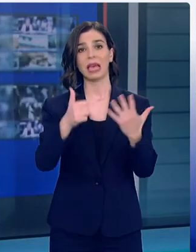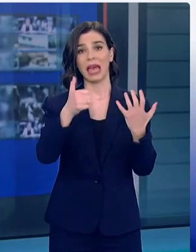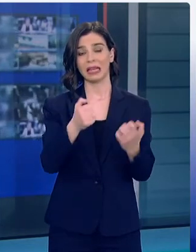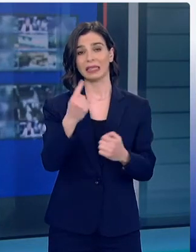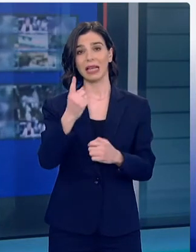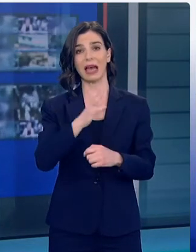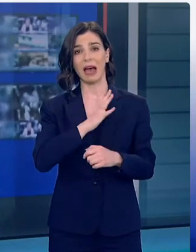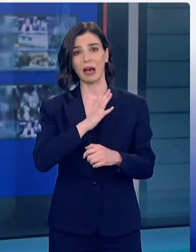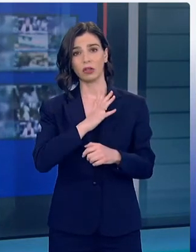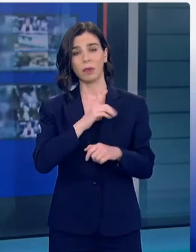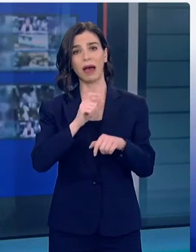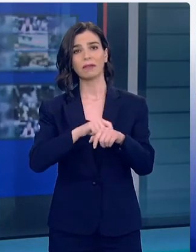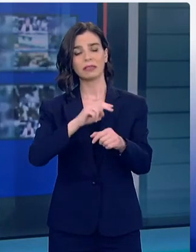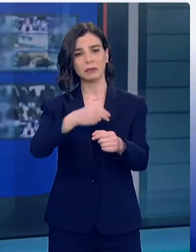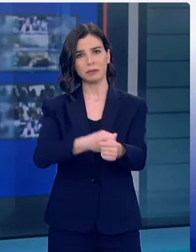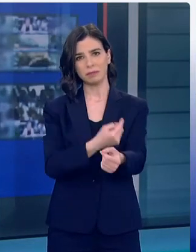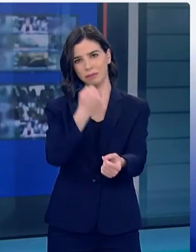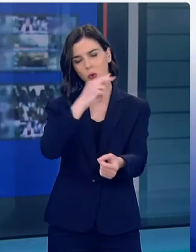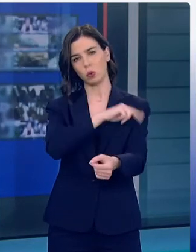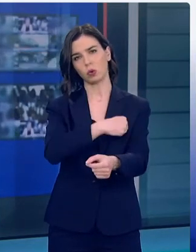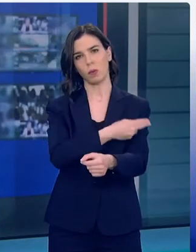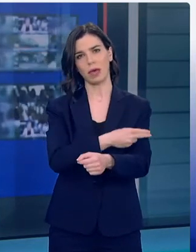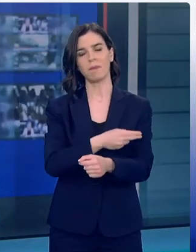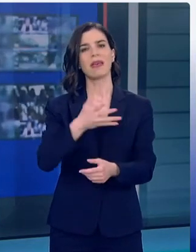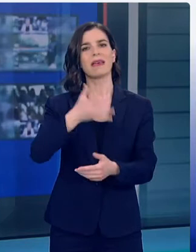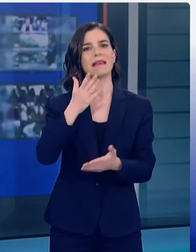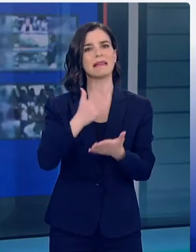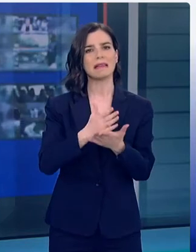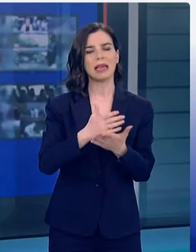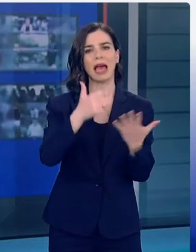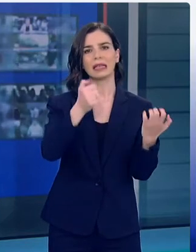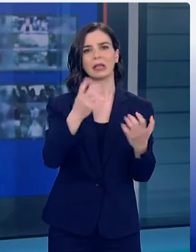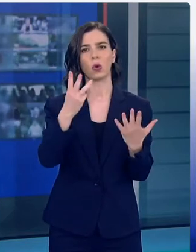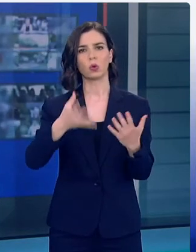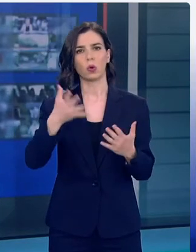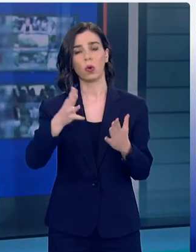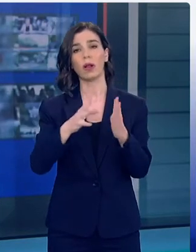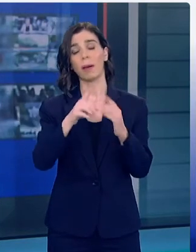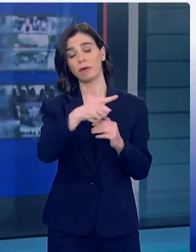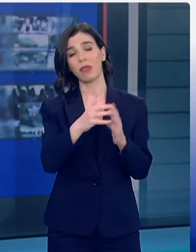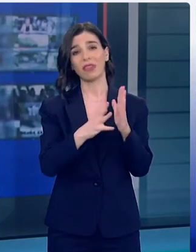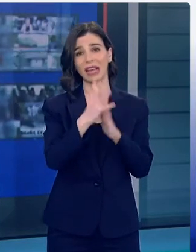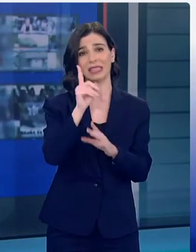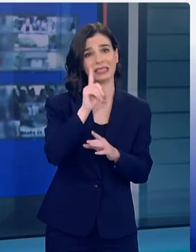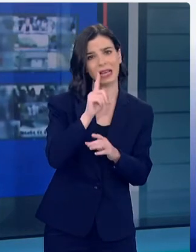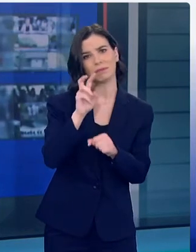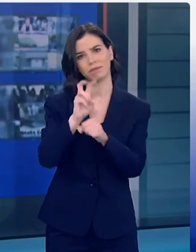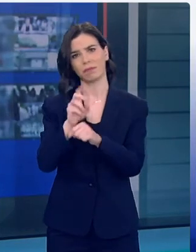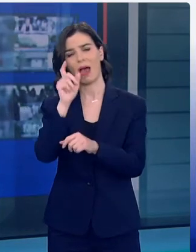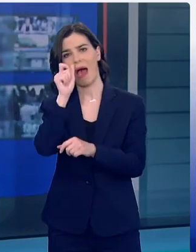61 συμπολίτες μας νοσηλεύονται διασωληνωμένοι. Η διάμεση ηλικία τους είναι 68 ετών, 14 είναι γυναίκες και οι υπόλοιποι